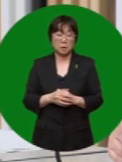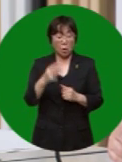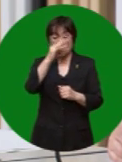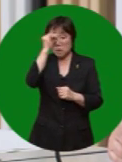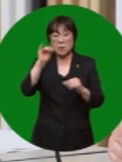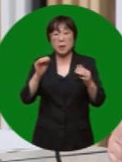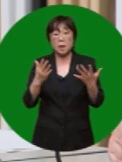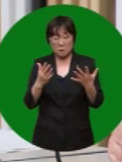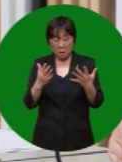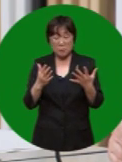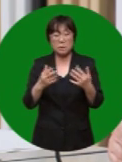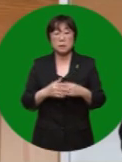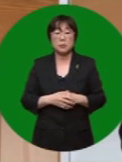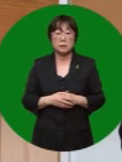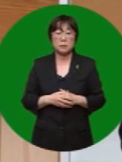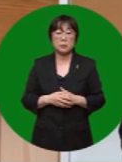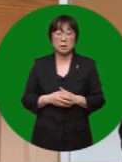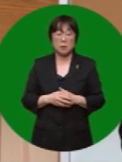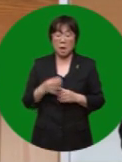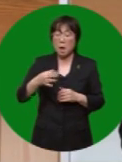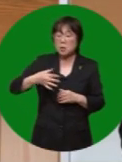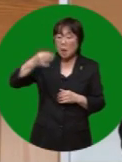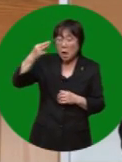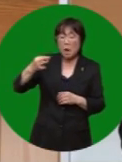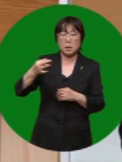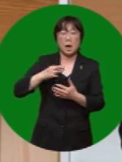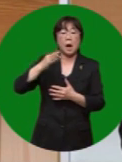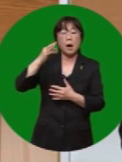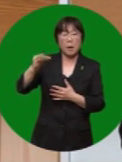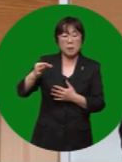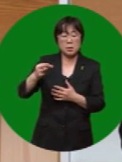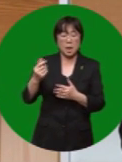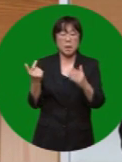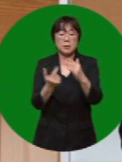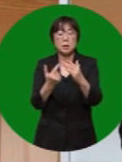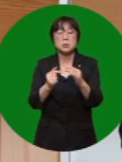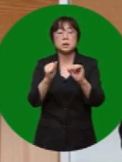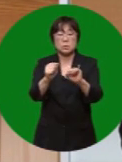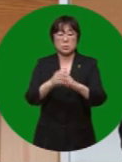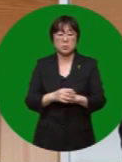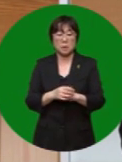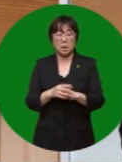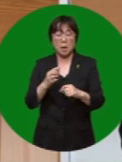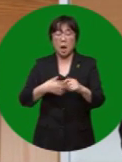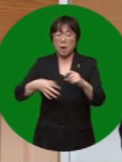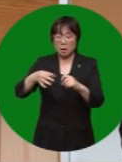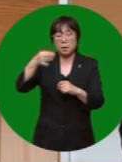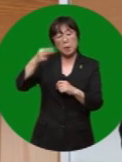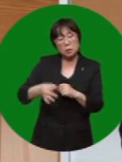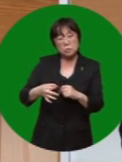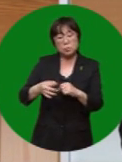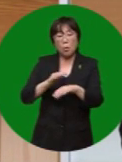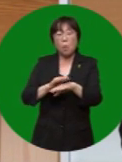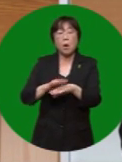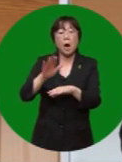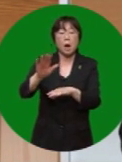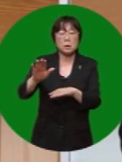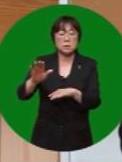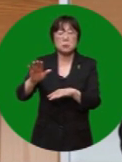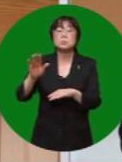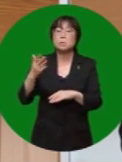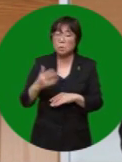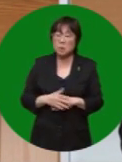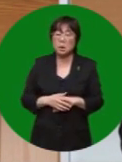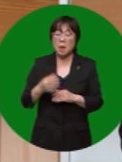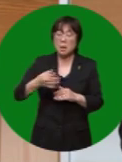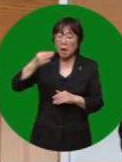識がなかったら高いコストをかけて耐震をする、もっと安くできる方法があったにもかか